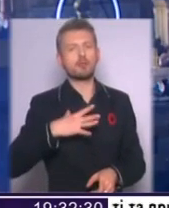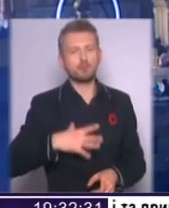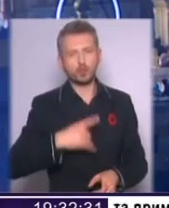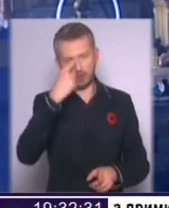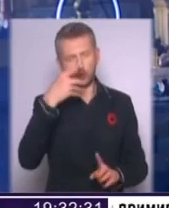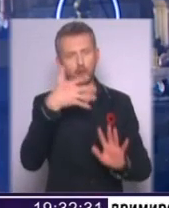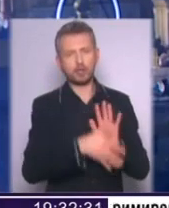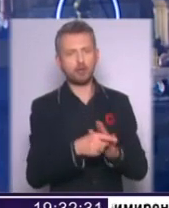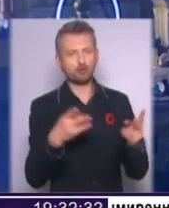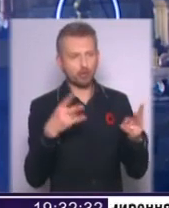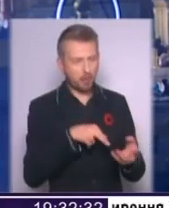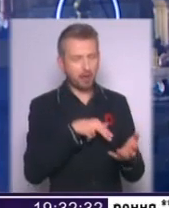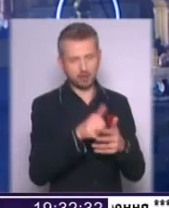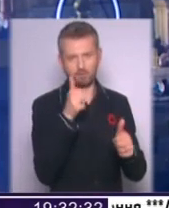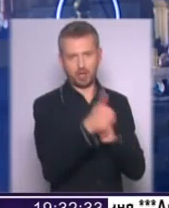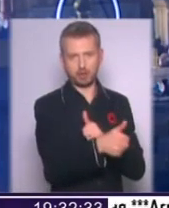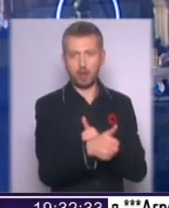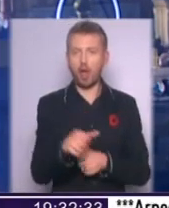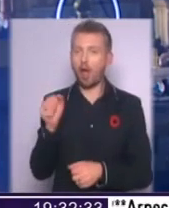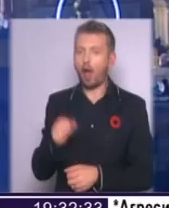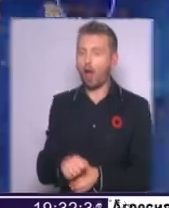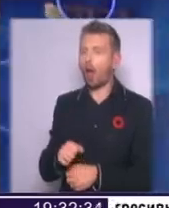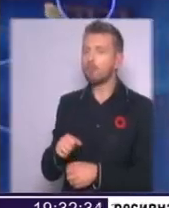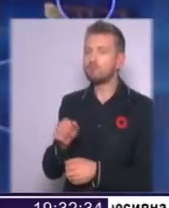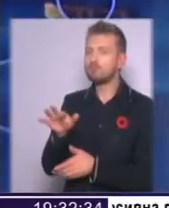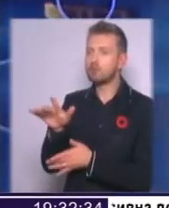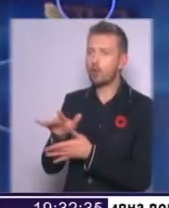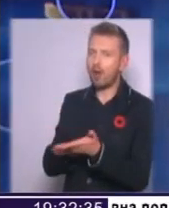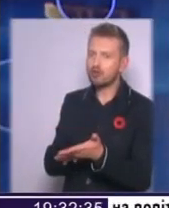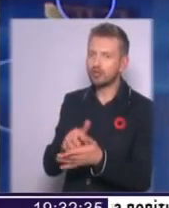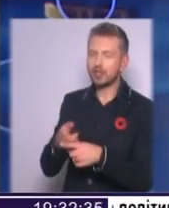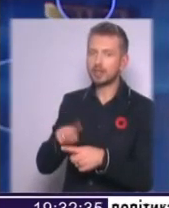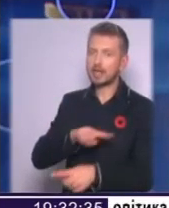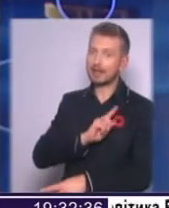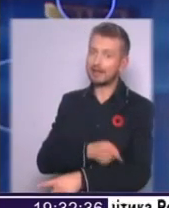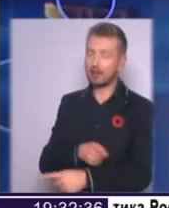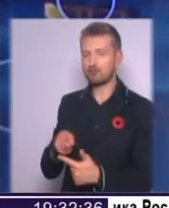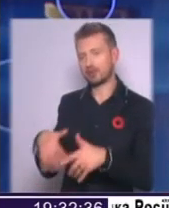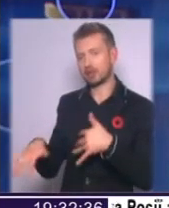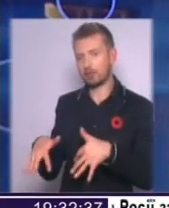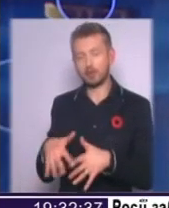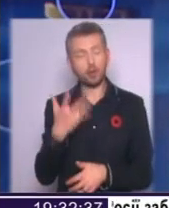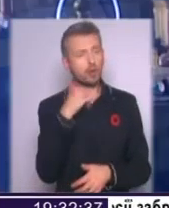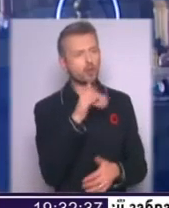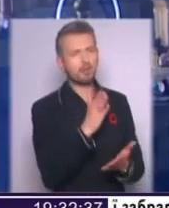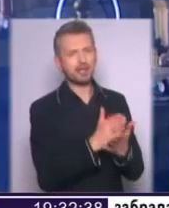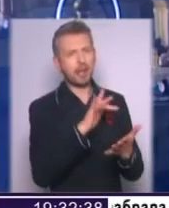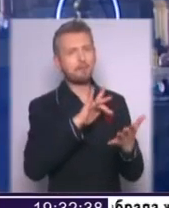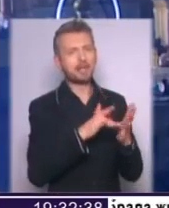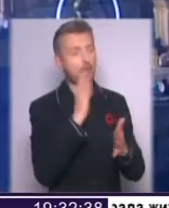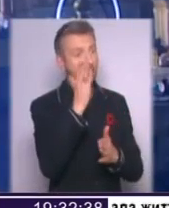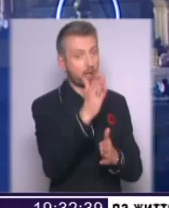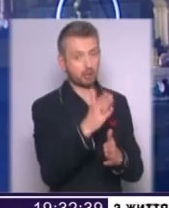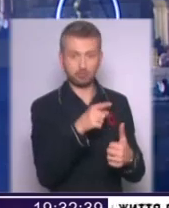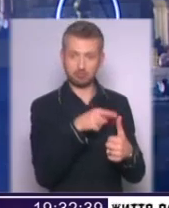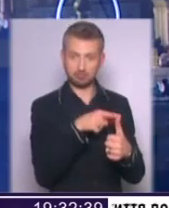що треба йти вперед. І треба а, жити майбутнє. Пробачити, це сила чи слабкість? А коли у тебе є мета попереду, то, а, безумовно,